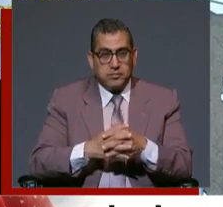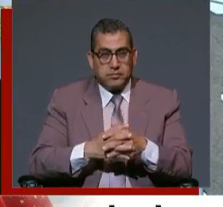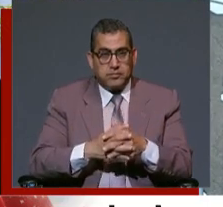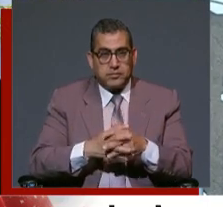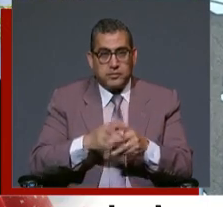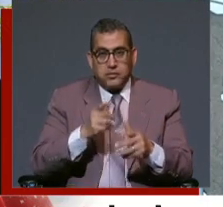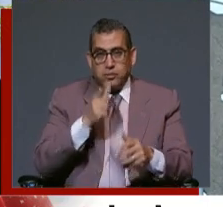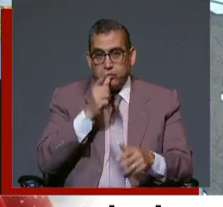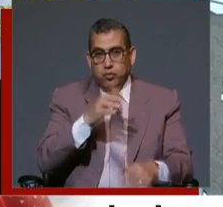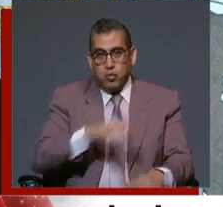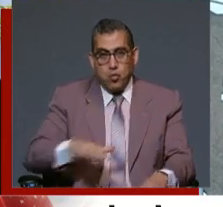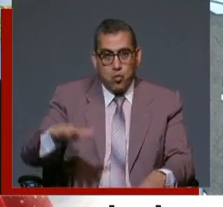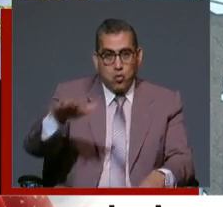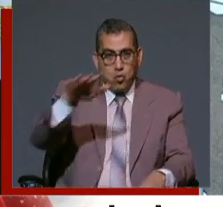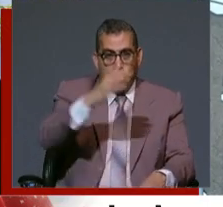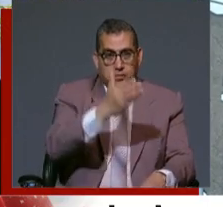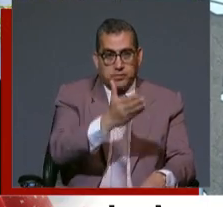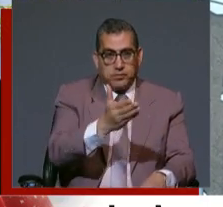سادة